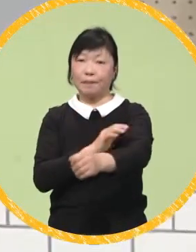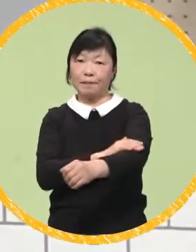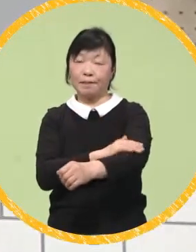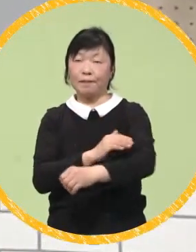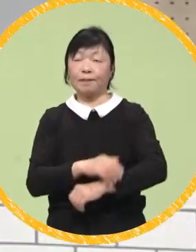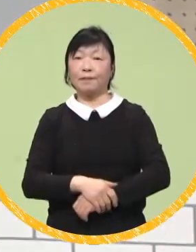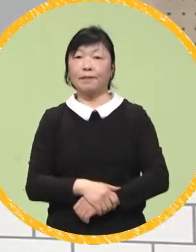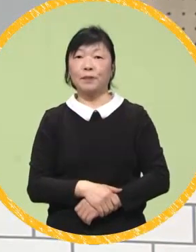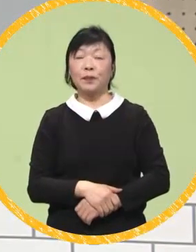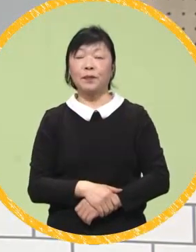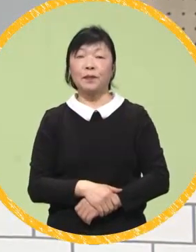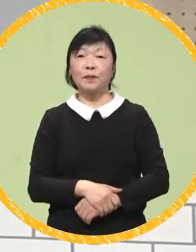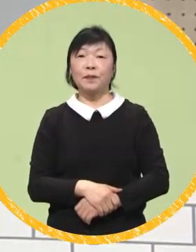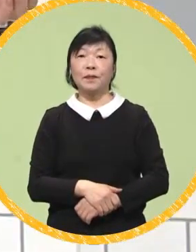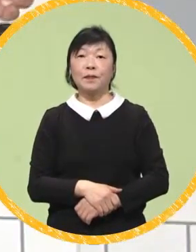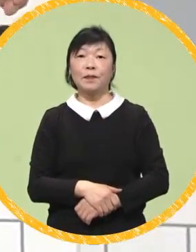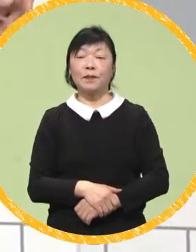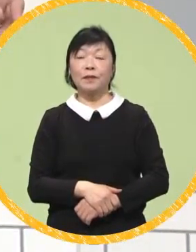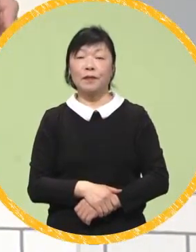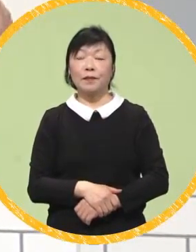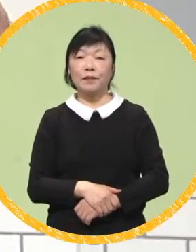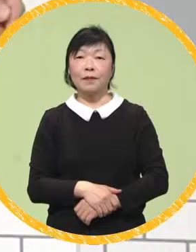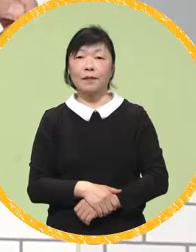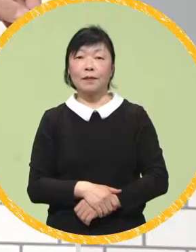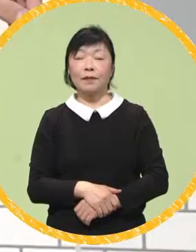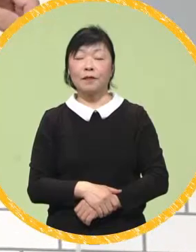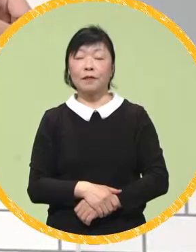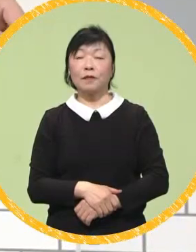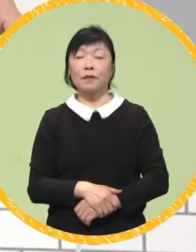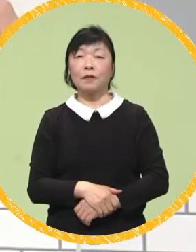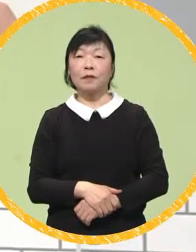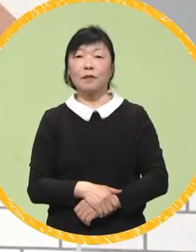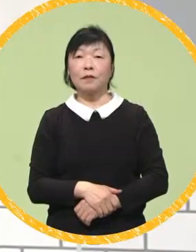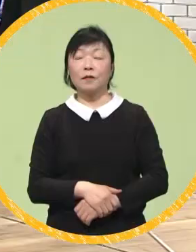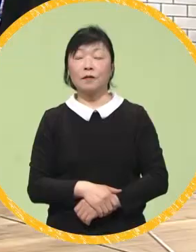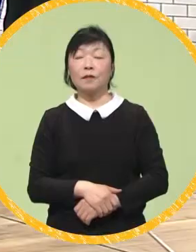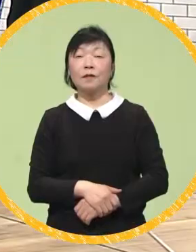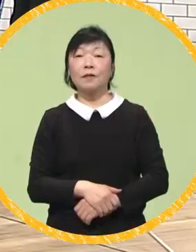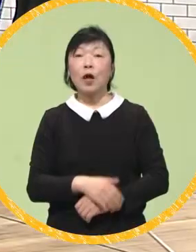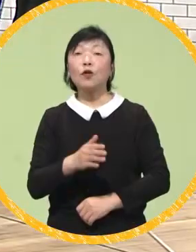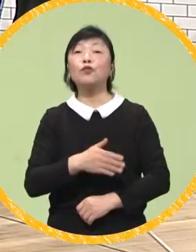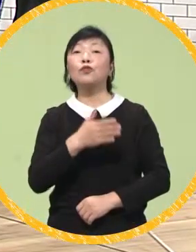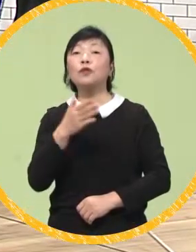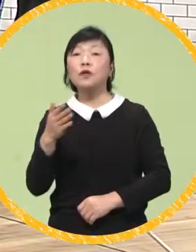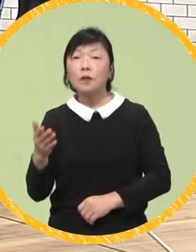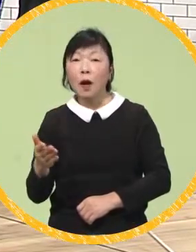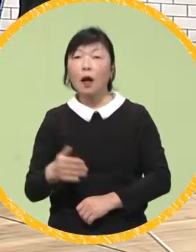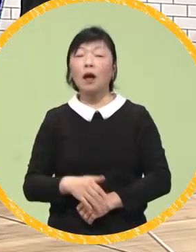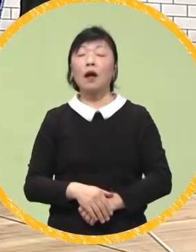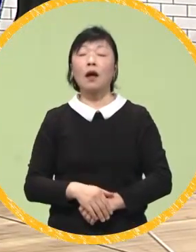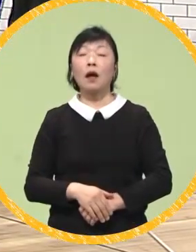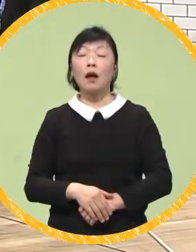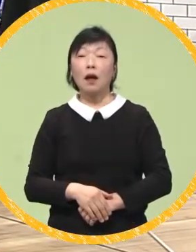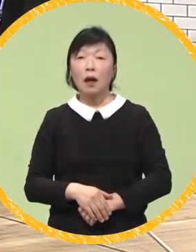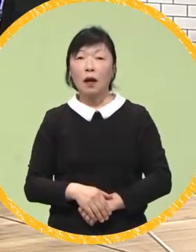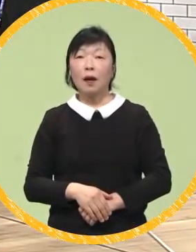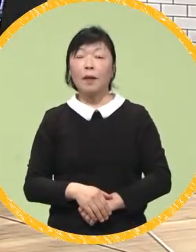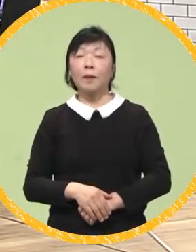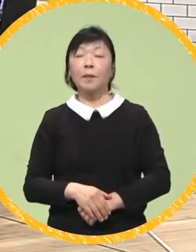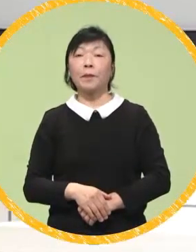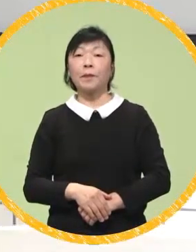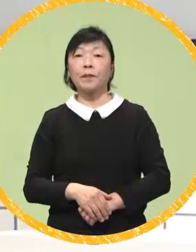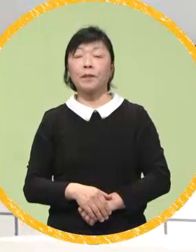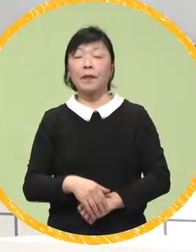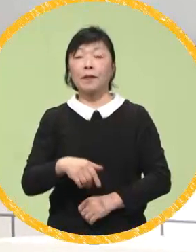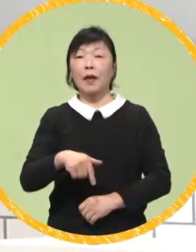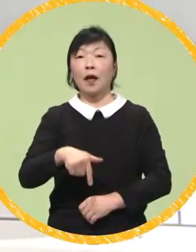はぁすごいなぁそうですねはい続きまして次ですねフィンガースイング